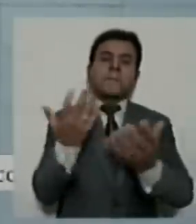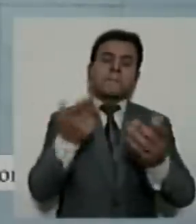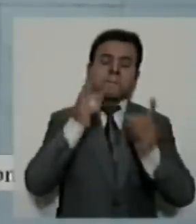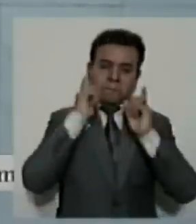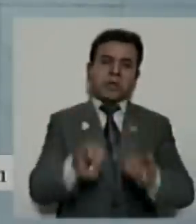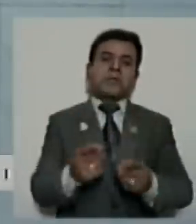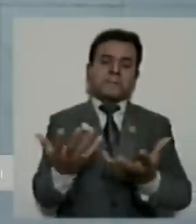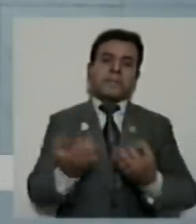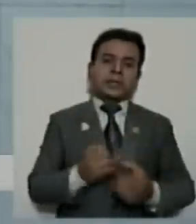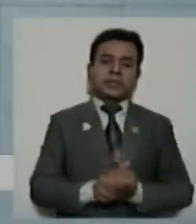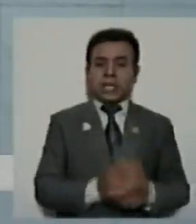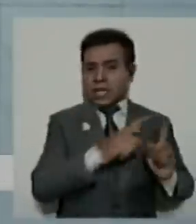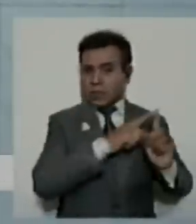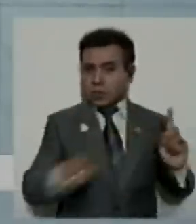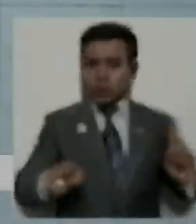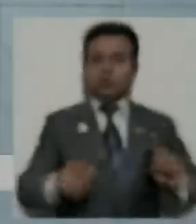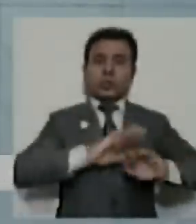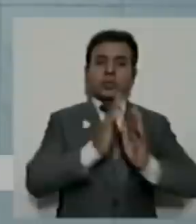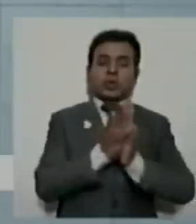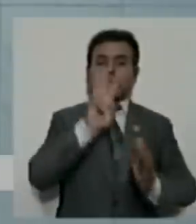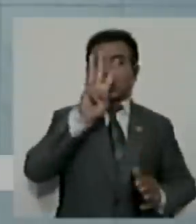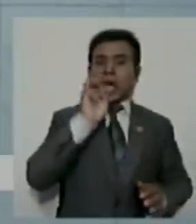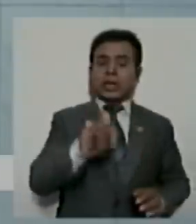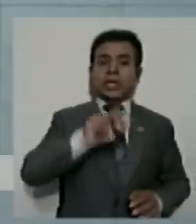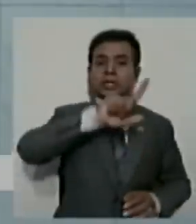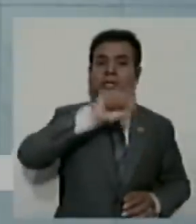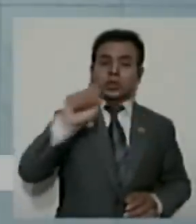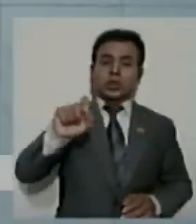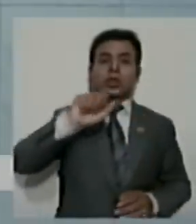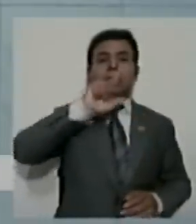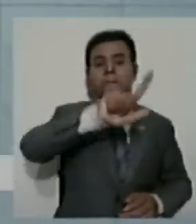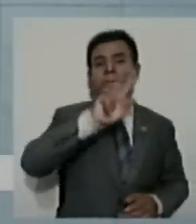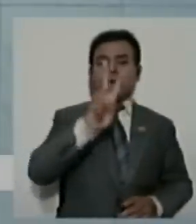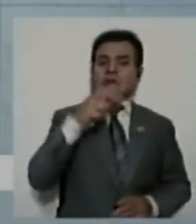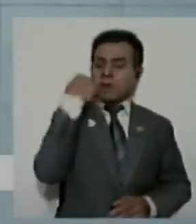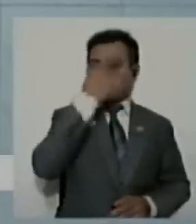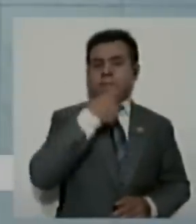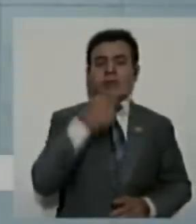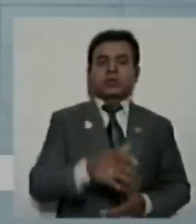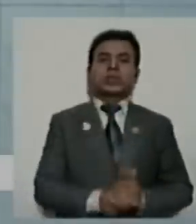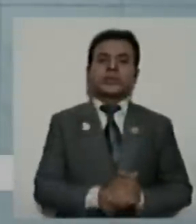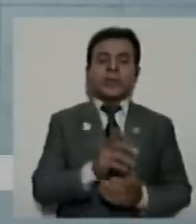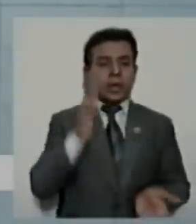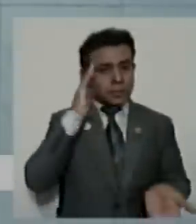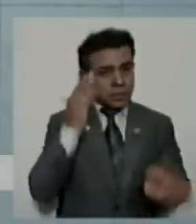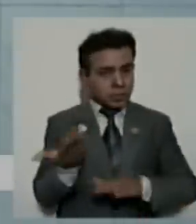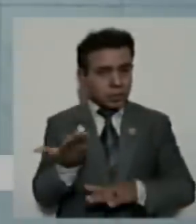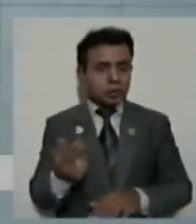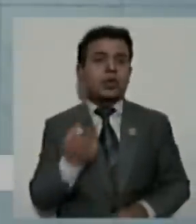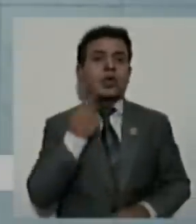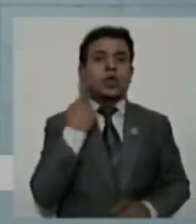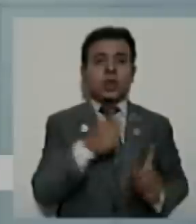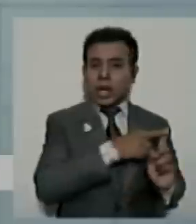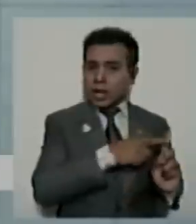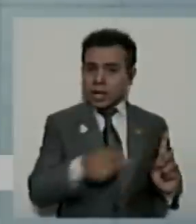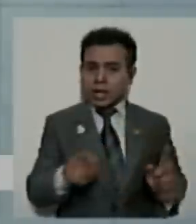গত 24 ঘন্টায় 10 জন। আমরা সকল মৃতের বিদেহী আত্মার প্রতি শ্রদ্ধা জানাই এবং তাদের শান্তি